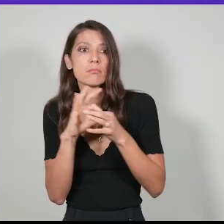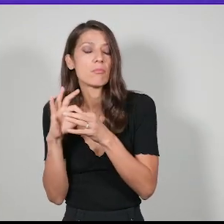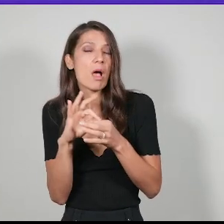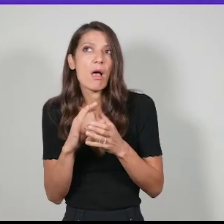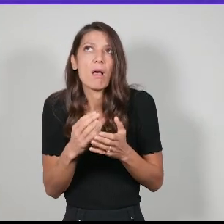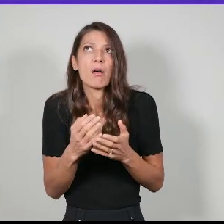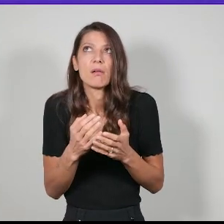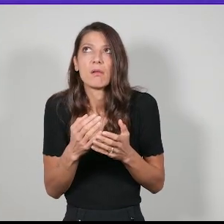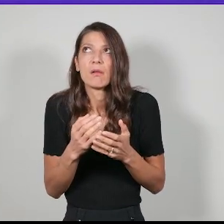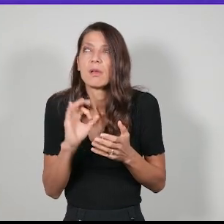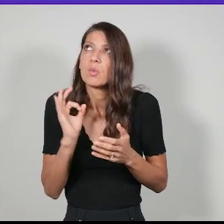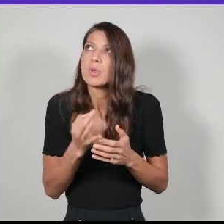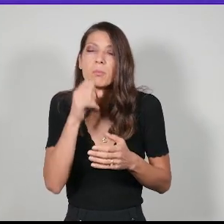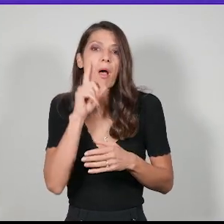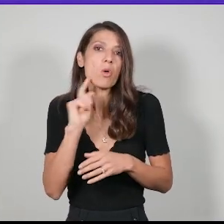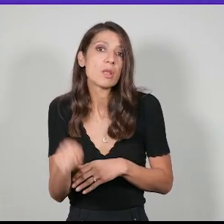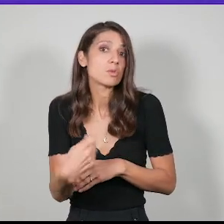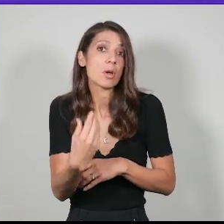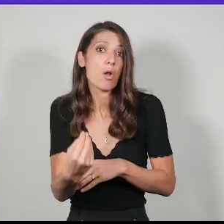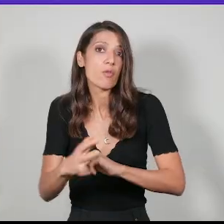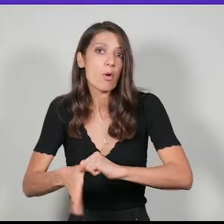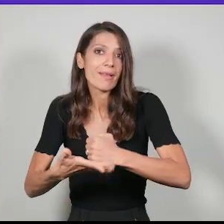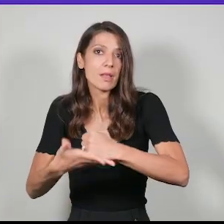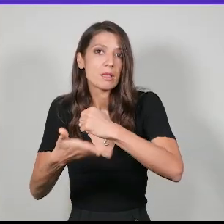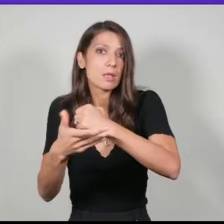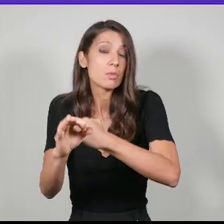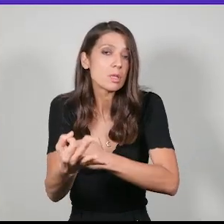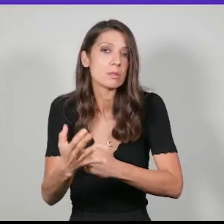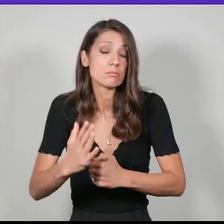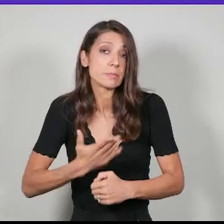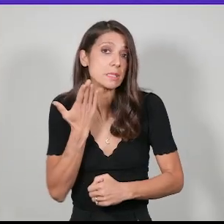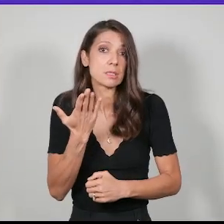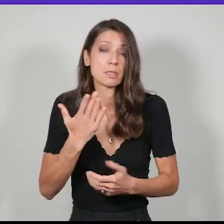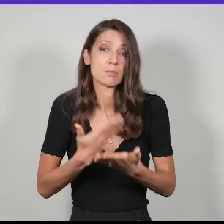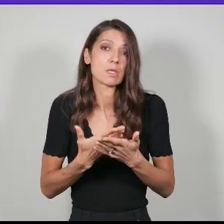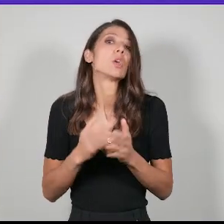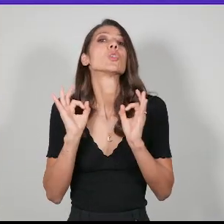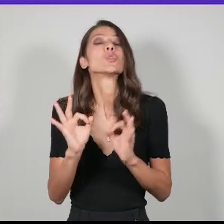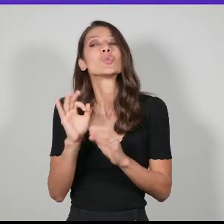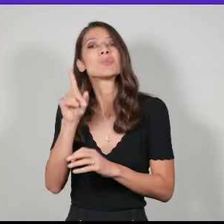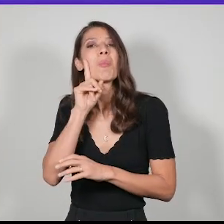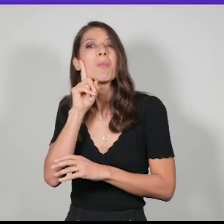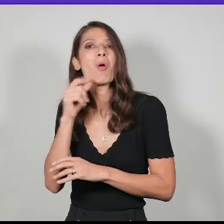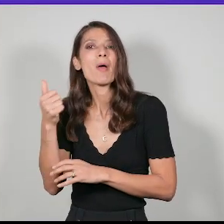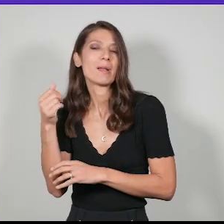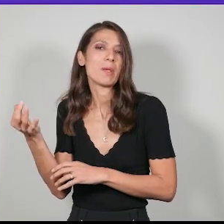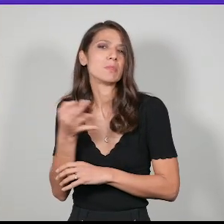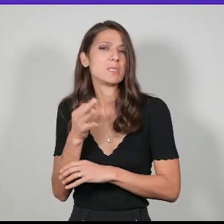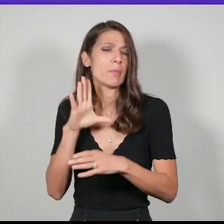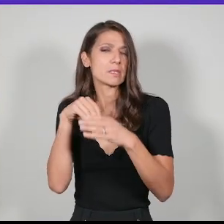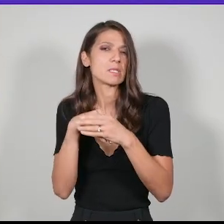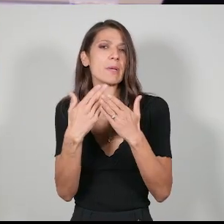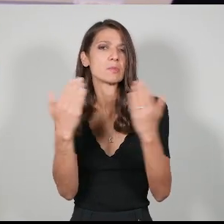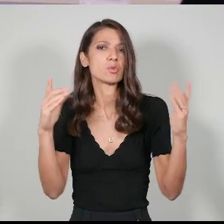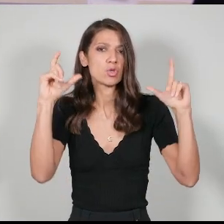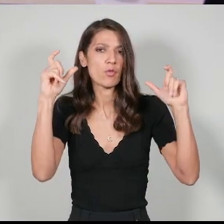d'aider son enfant. C'est naturel et en plus, je vais reprendre les mots d'une maman dans une exposition photo qu'on avait faite qui dit « mais